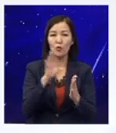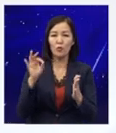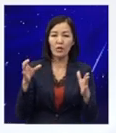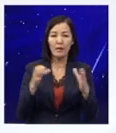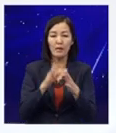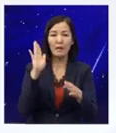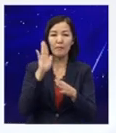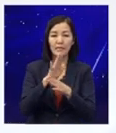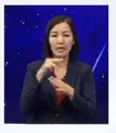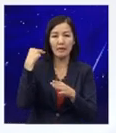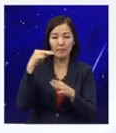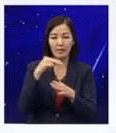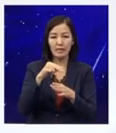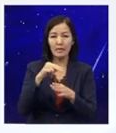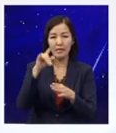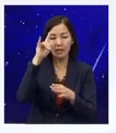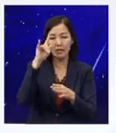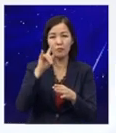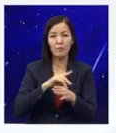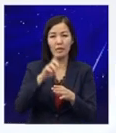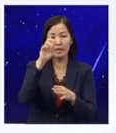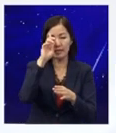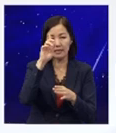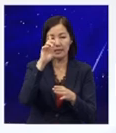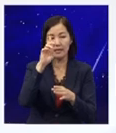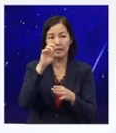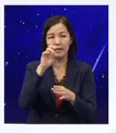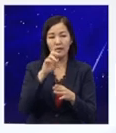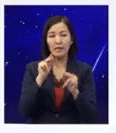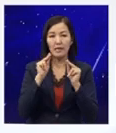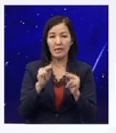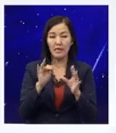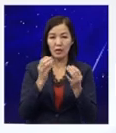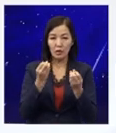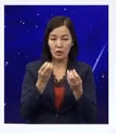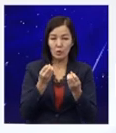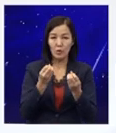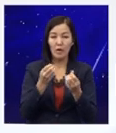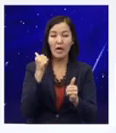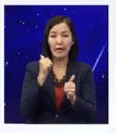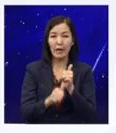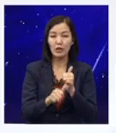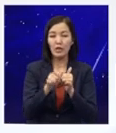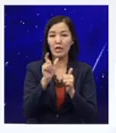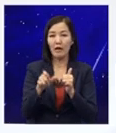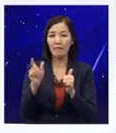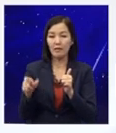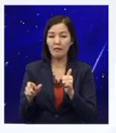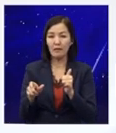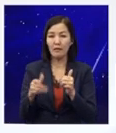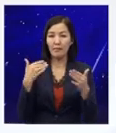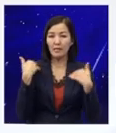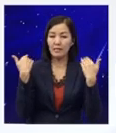послание президента Республики Казахстан. И, естественно, каждый кандидат